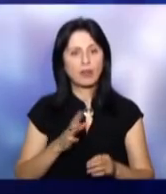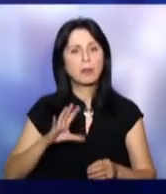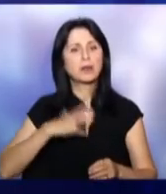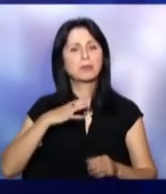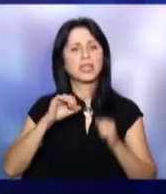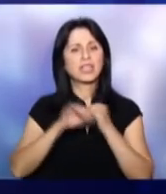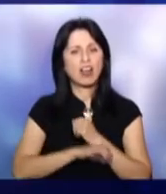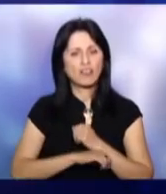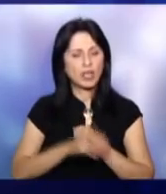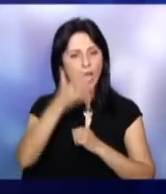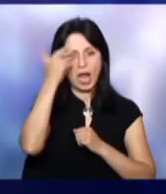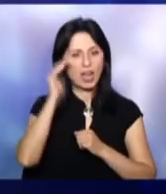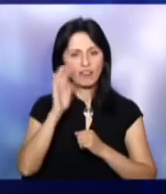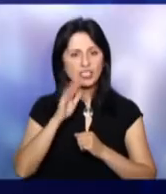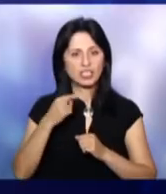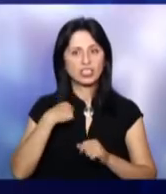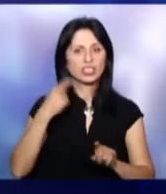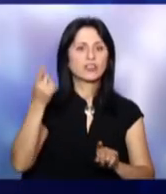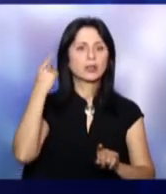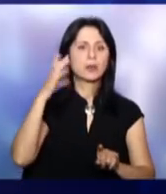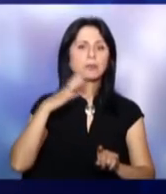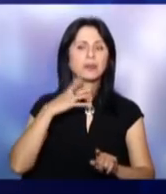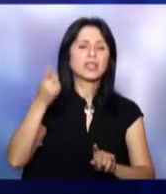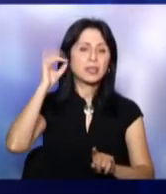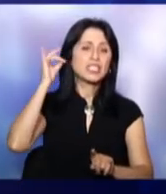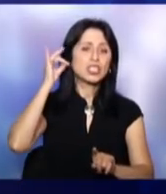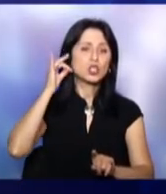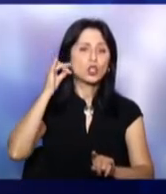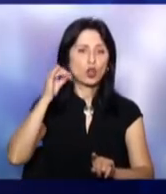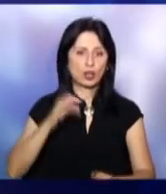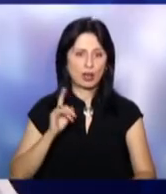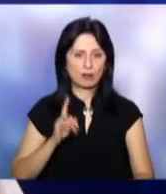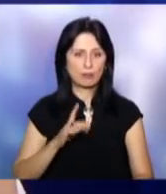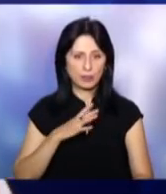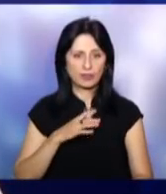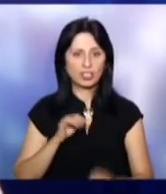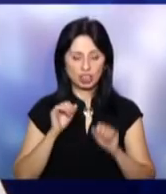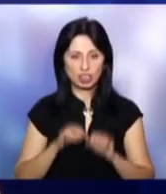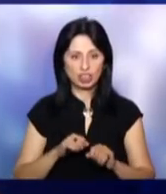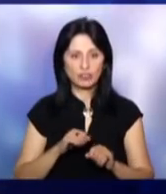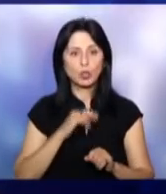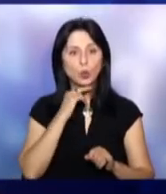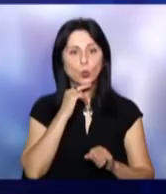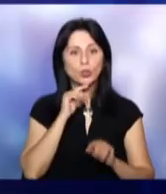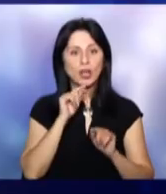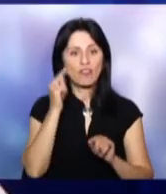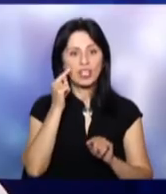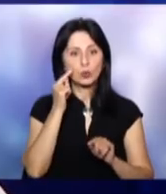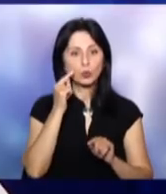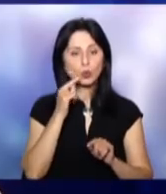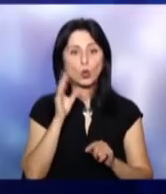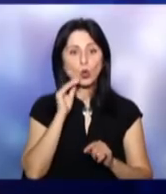გადატანილი ტრავმა, არ ავიწყდება ეს ჩვენს ემოციურ ტვინს. შეგვიძლია კარგად კონცენტრირდეთ და გავიაზროთ,